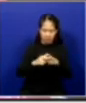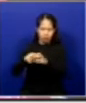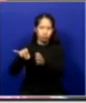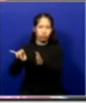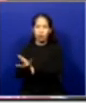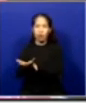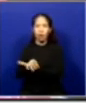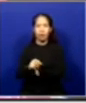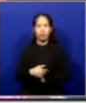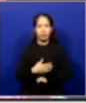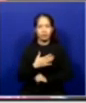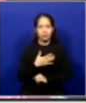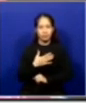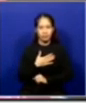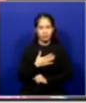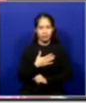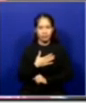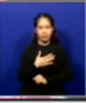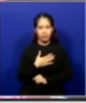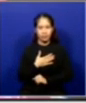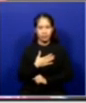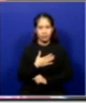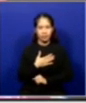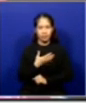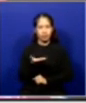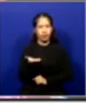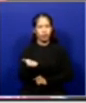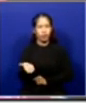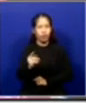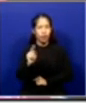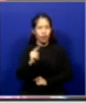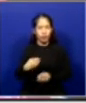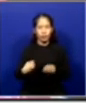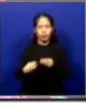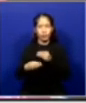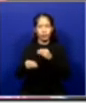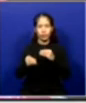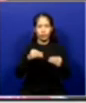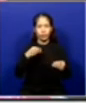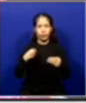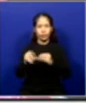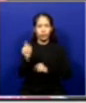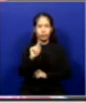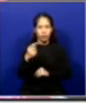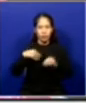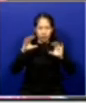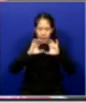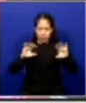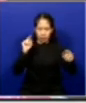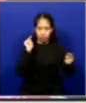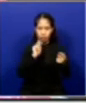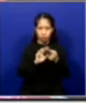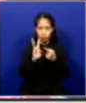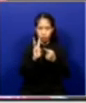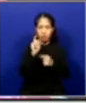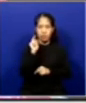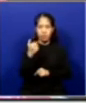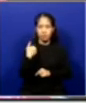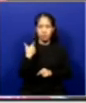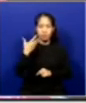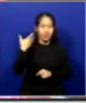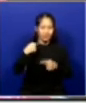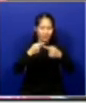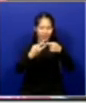ฉันขอความยืดหยุ่นนะคะรัฐบาลข้อ6เนี่ยคือที่ฉันมีข้อ5เมื่อสัก